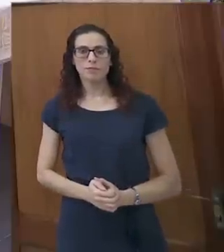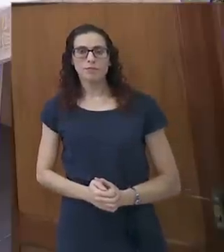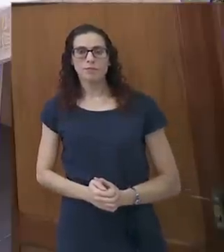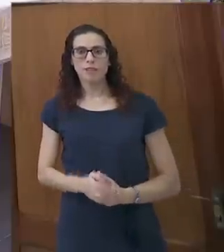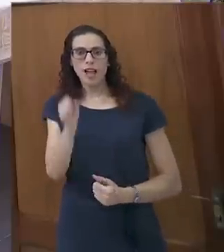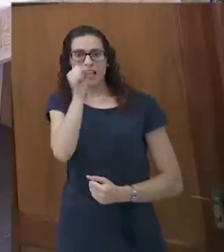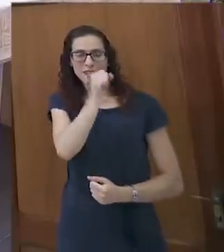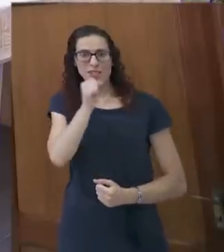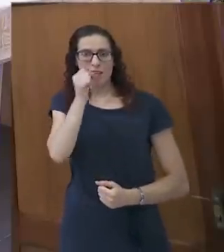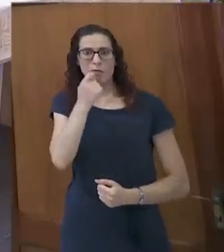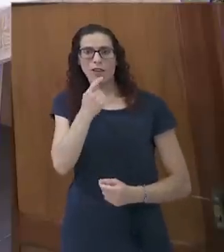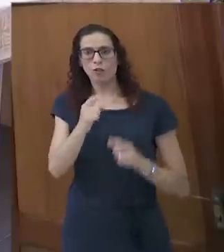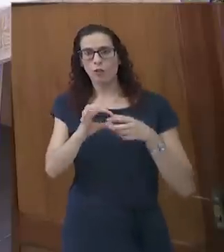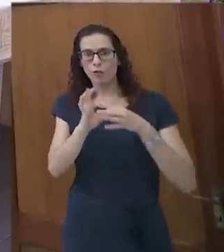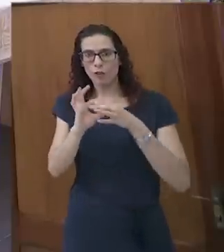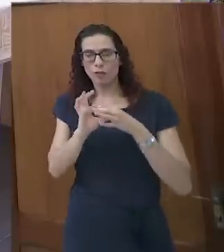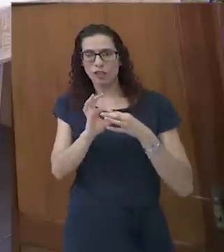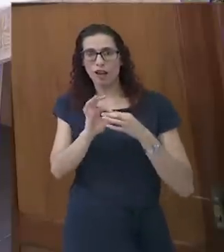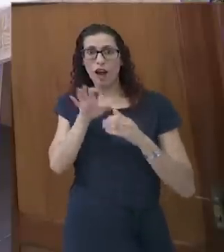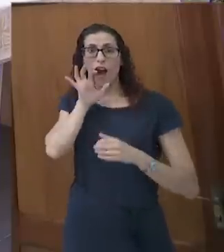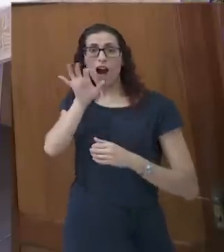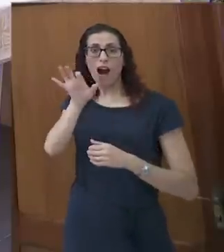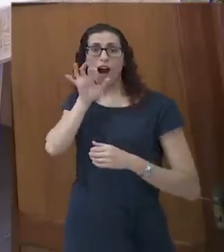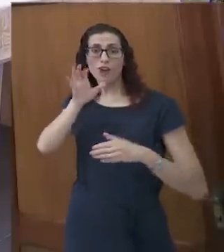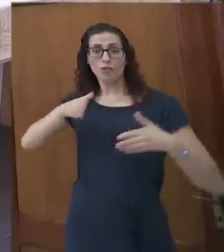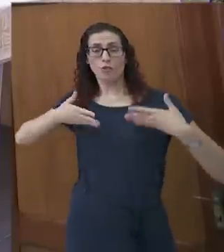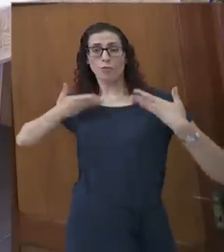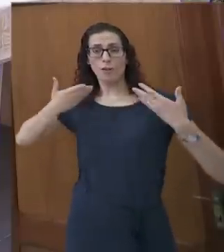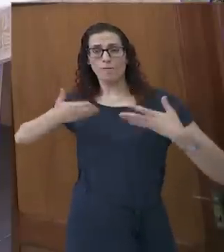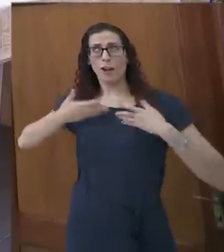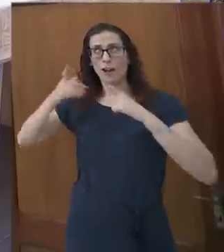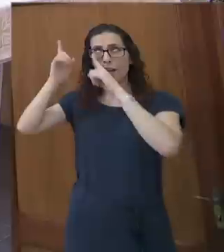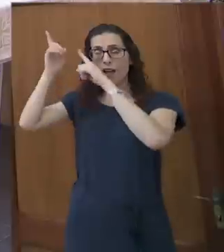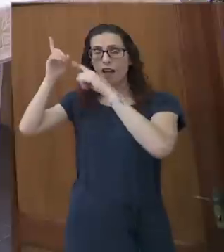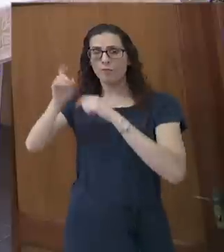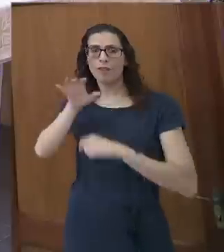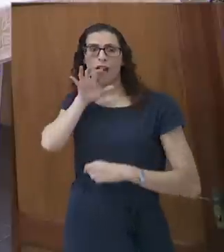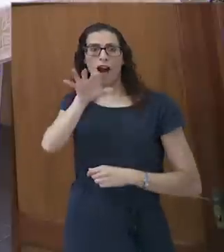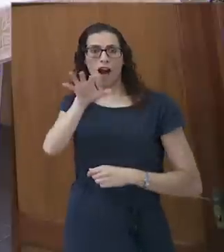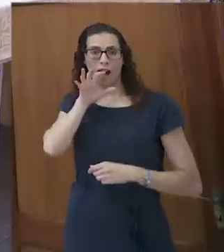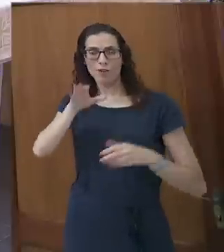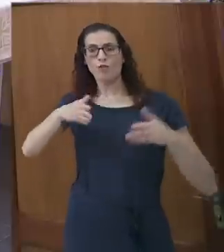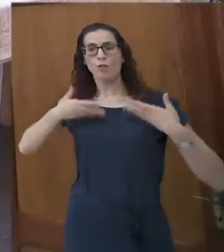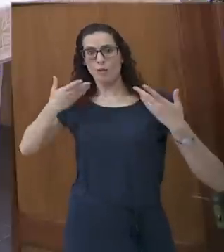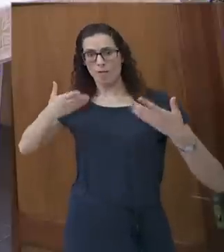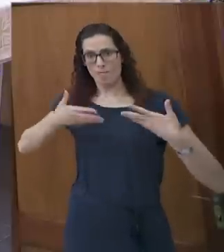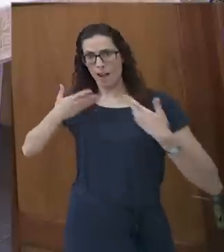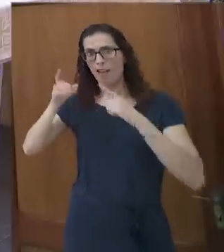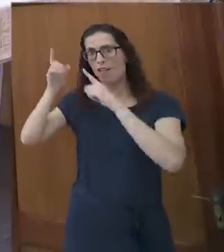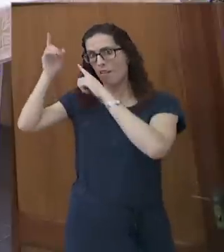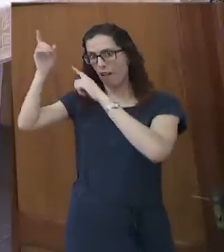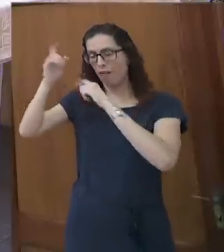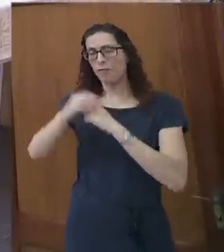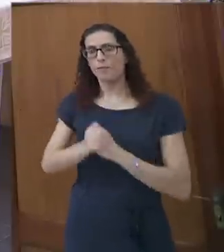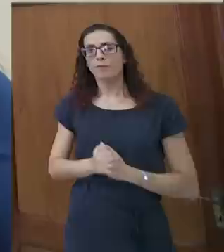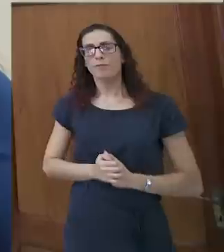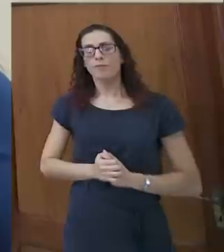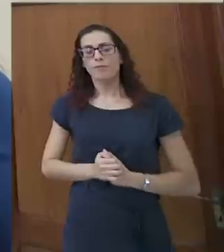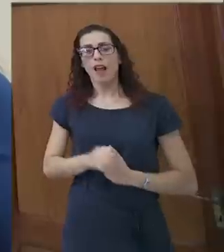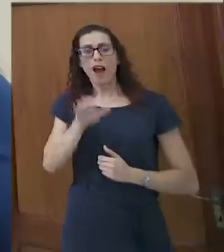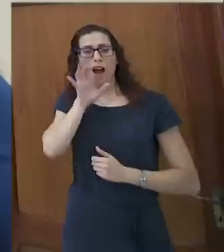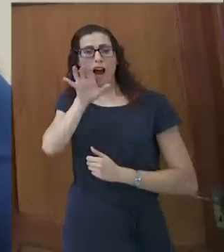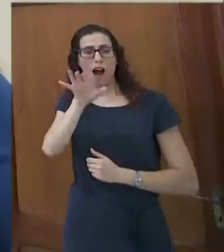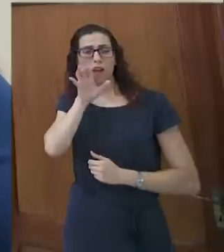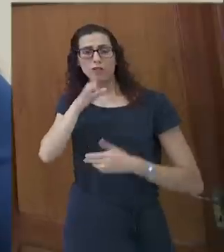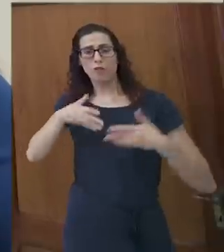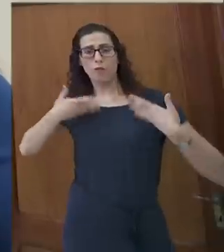Psalm ngħidu flimkien, għajtu bil-ferħ lill-Alla. Għajtu bil-ferħ lill-Alla. Għajtu